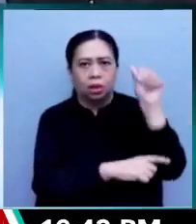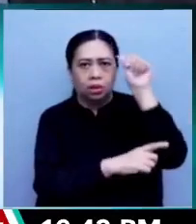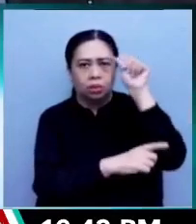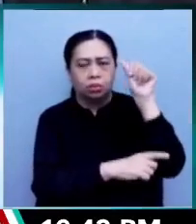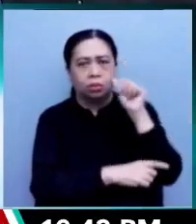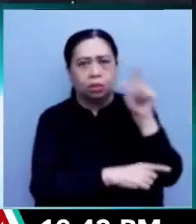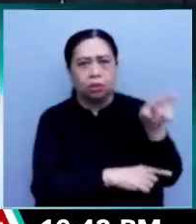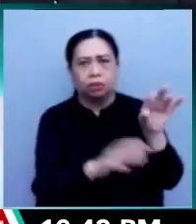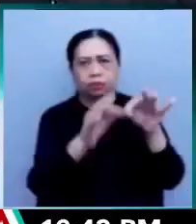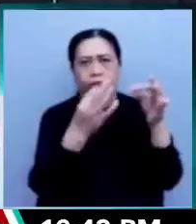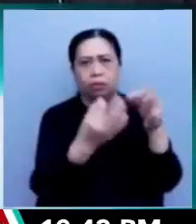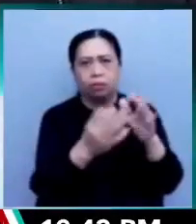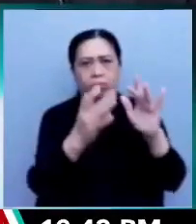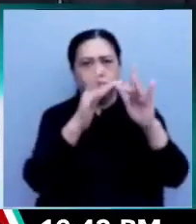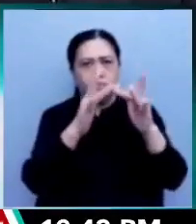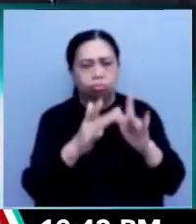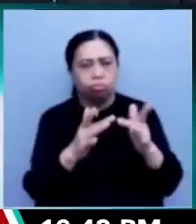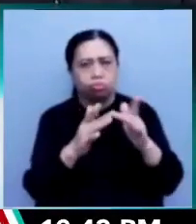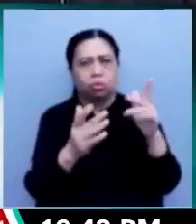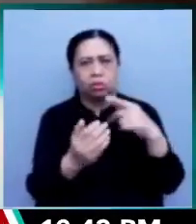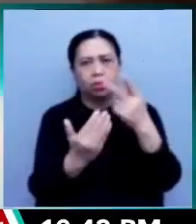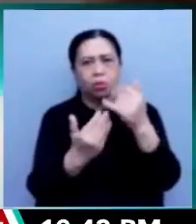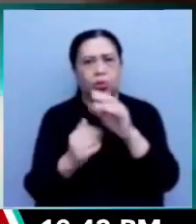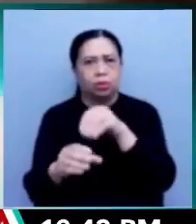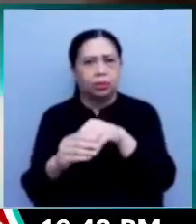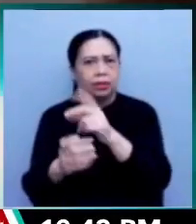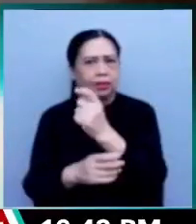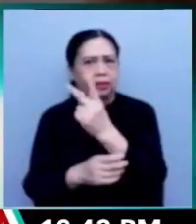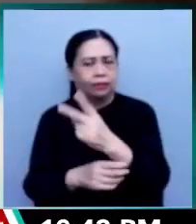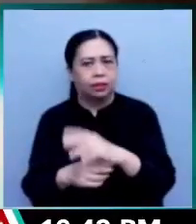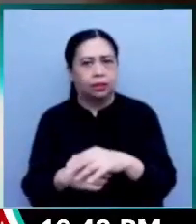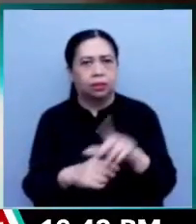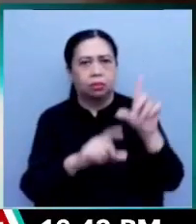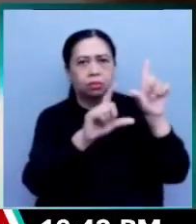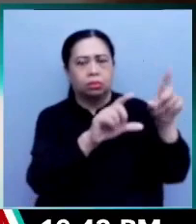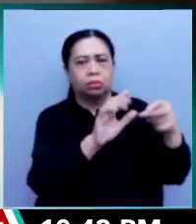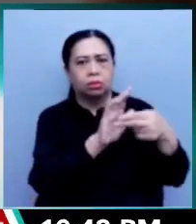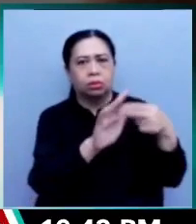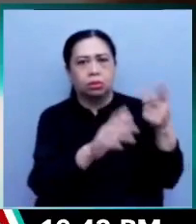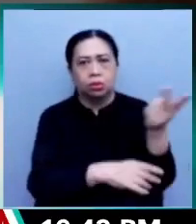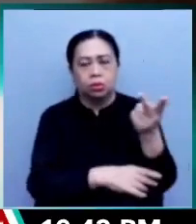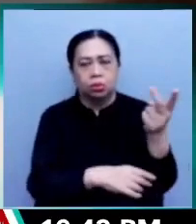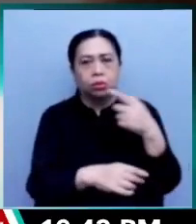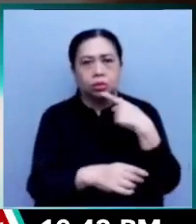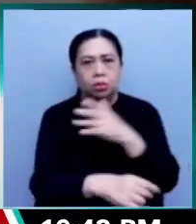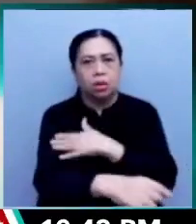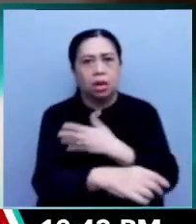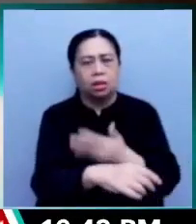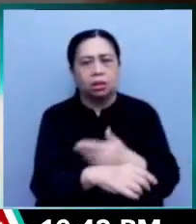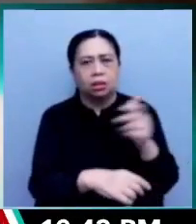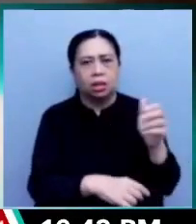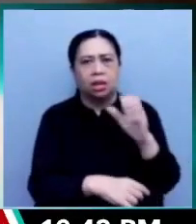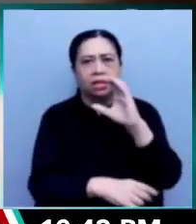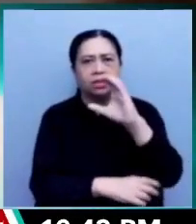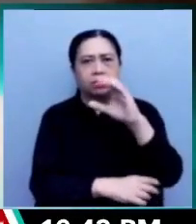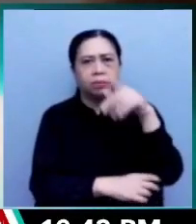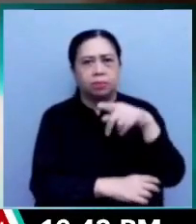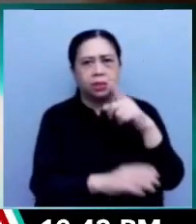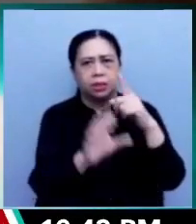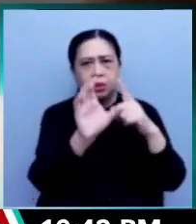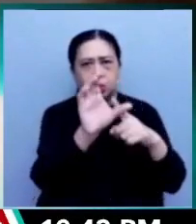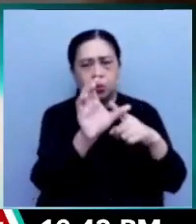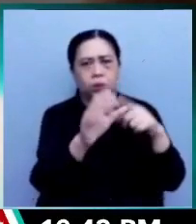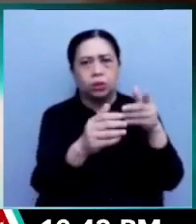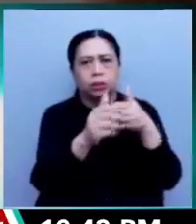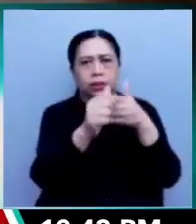pamilya sa social media at programa nila sa telebisyon. Tinawag din umano ng dalawa na anak ng aktibong CPP Central Committee Leader